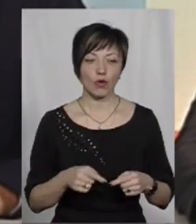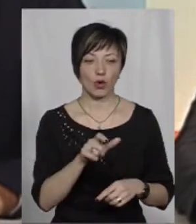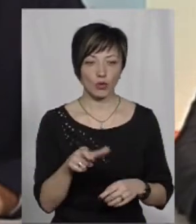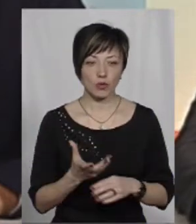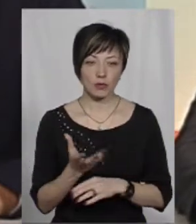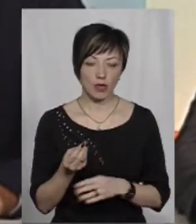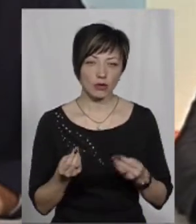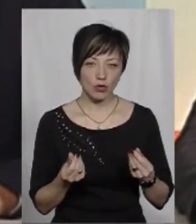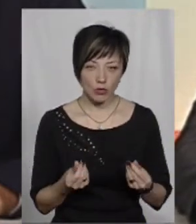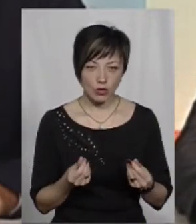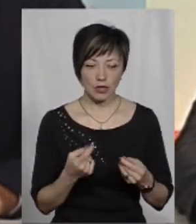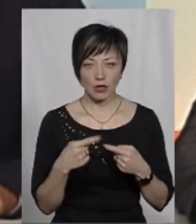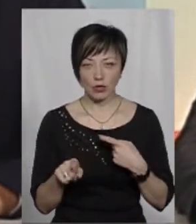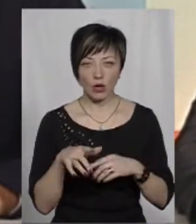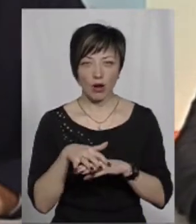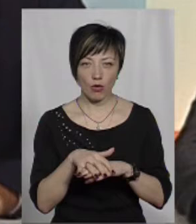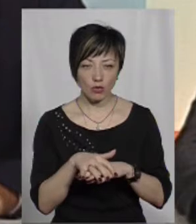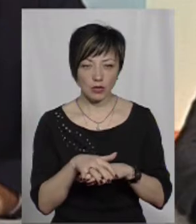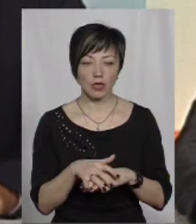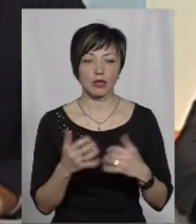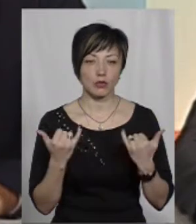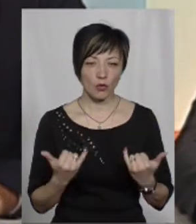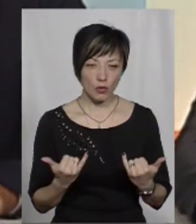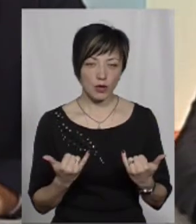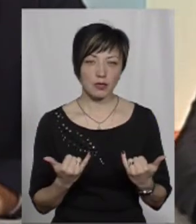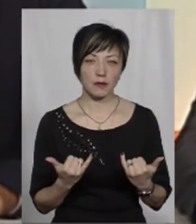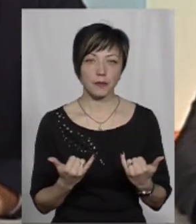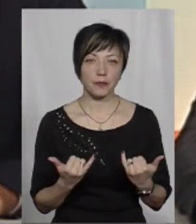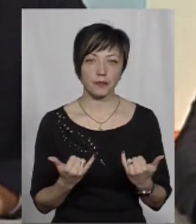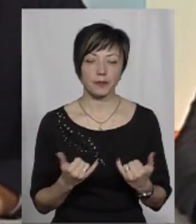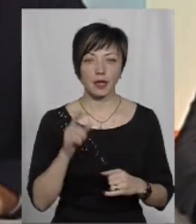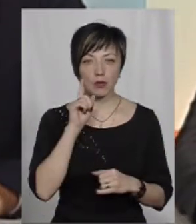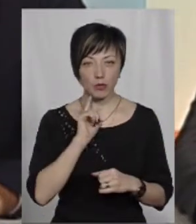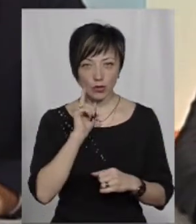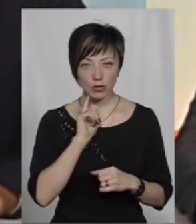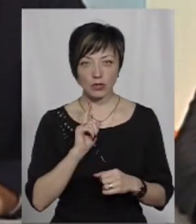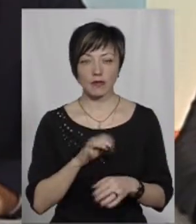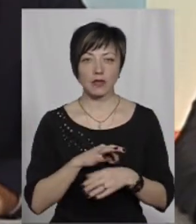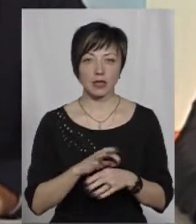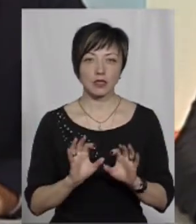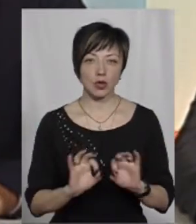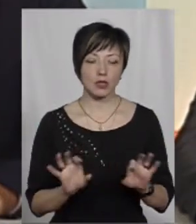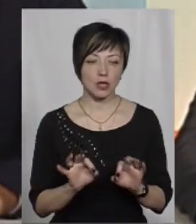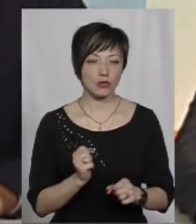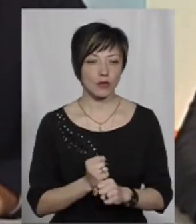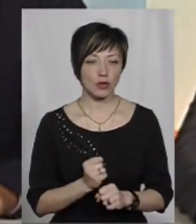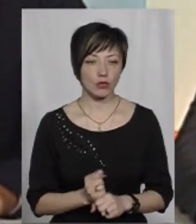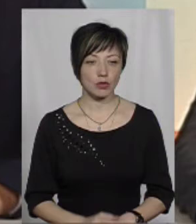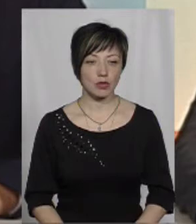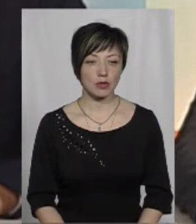люди платять гроші, але не на той рахунок. Тобто на сьогодні поки що ведеться тільки роз'яснювальна